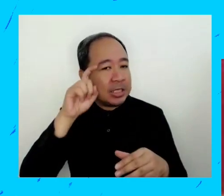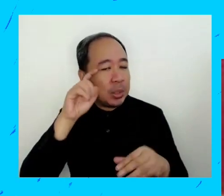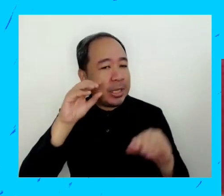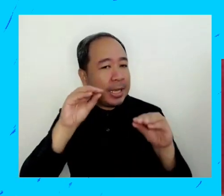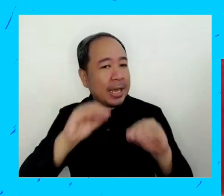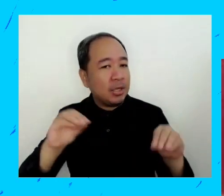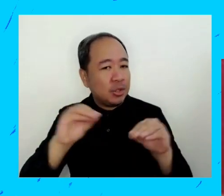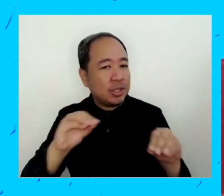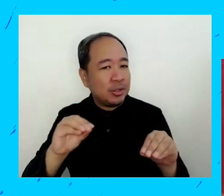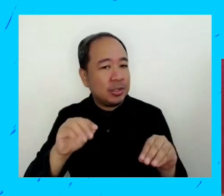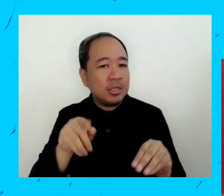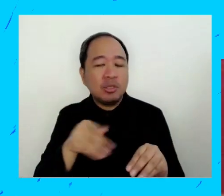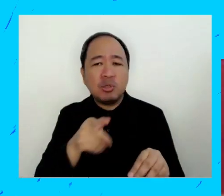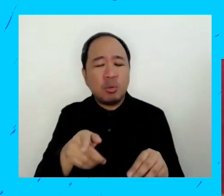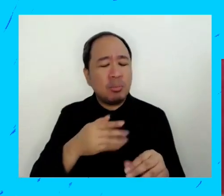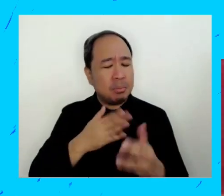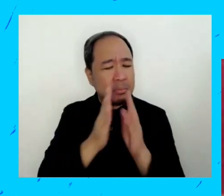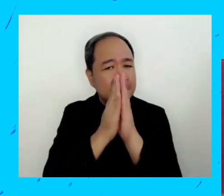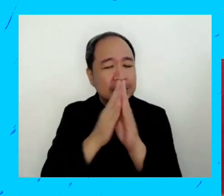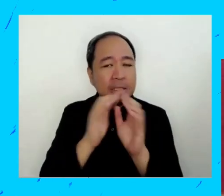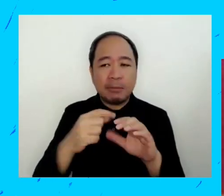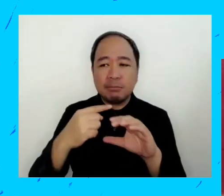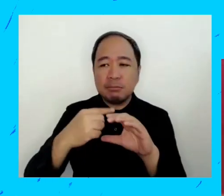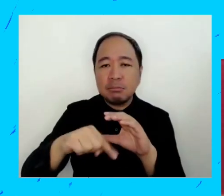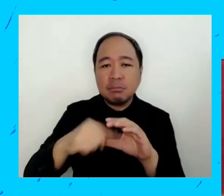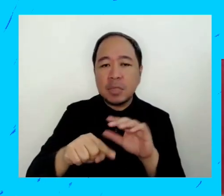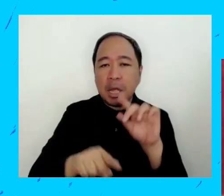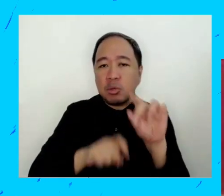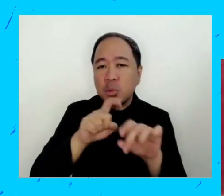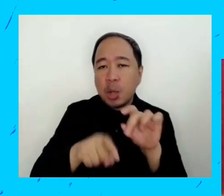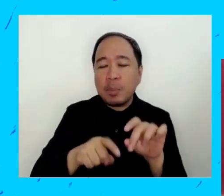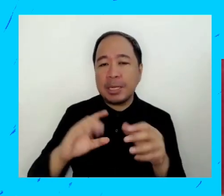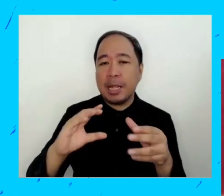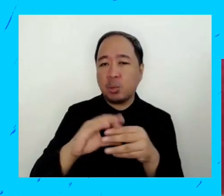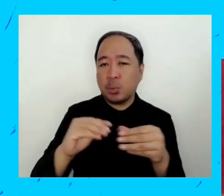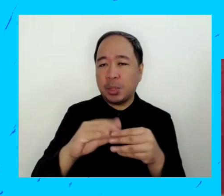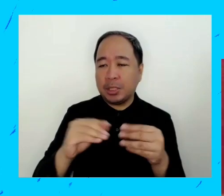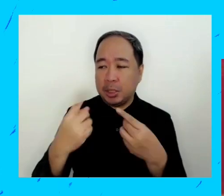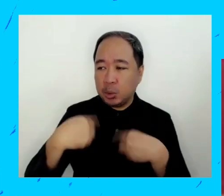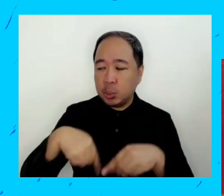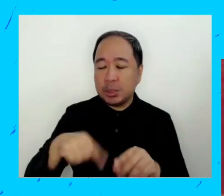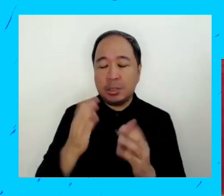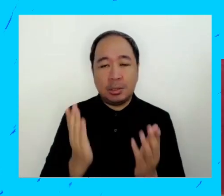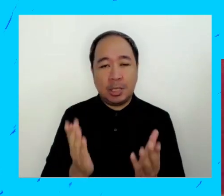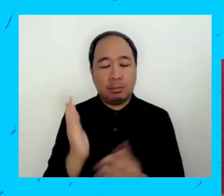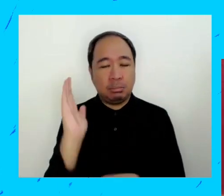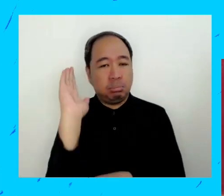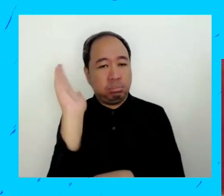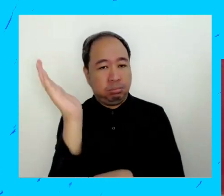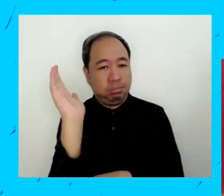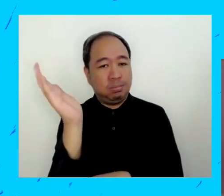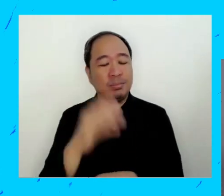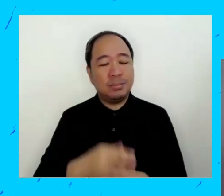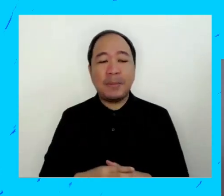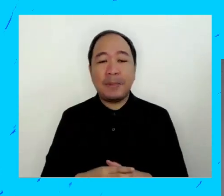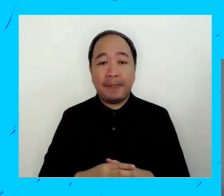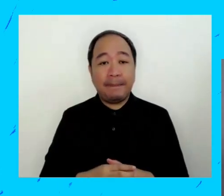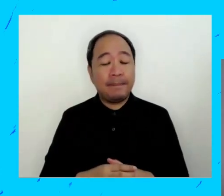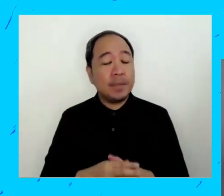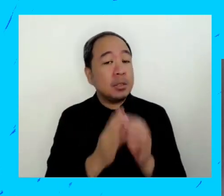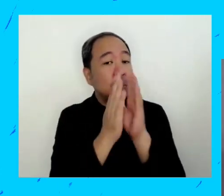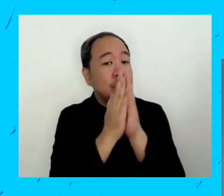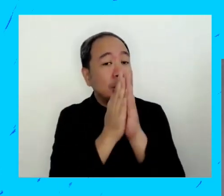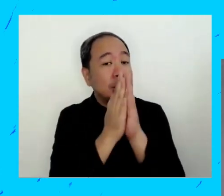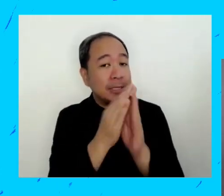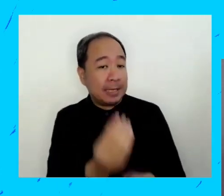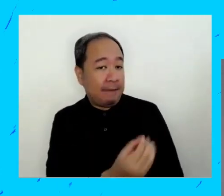et continuez à envoyer vos questions sur le chat où nous allons les recevoir. Est-ce